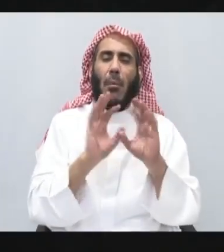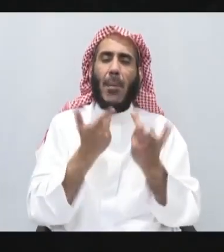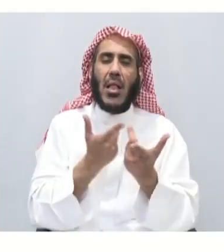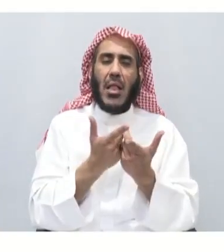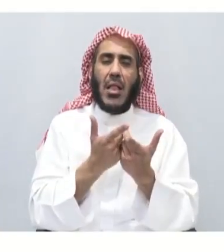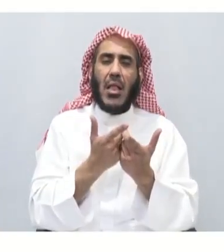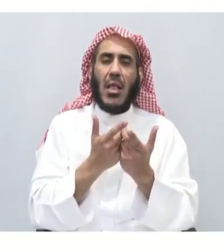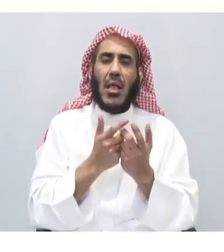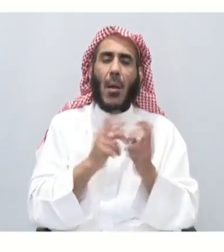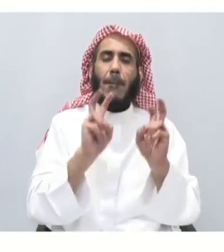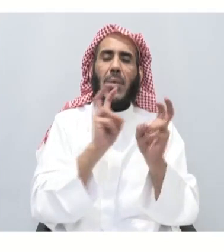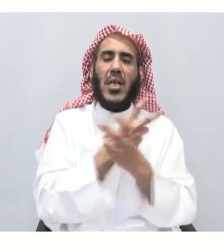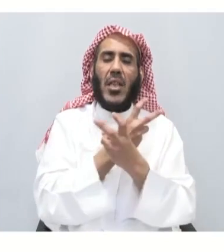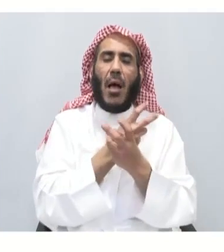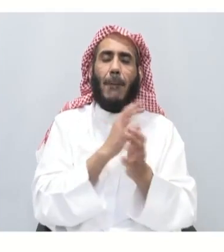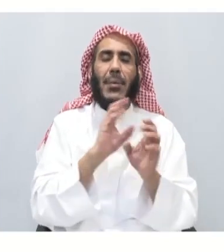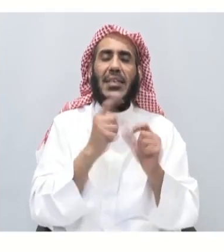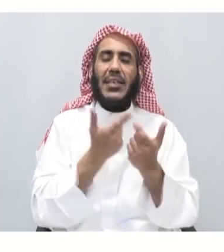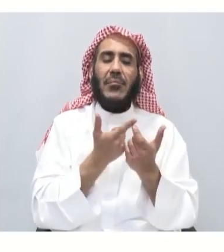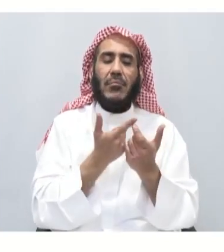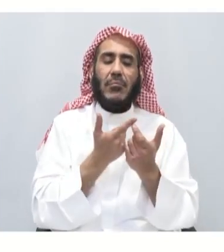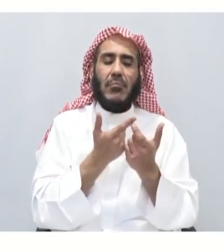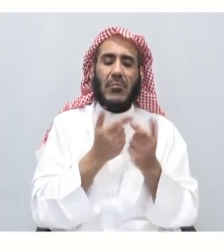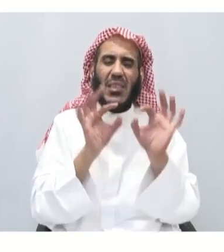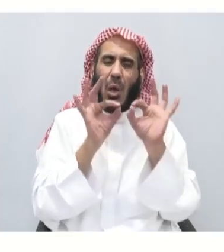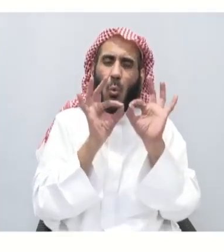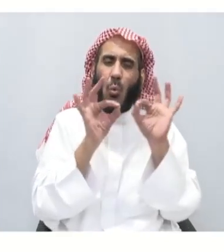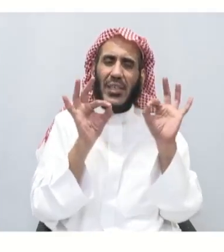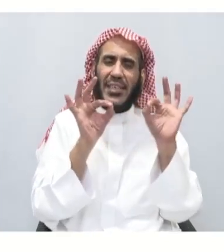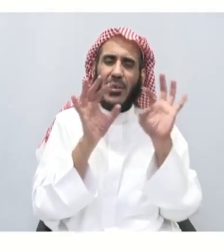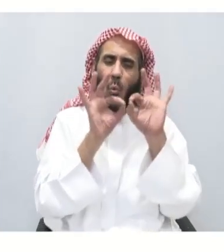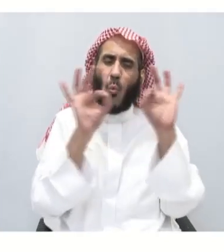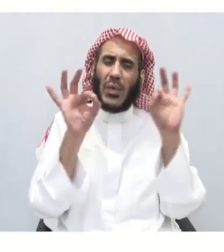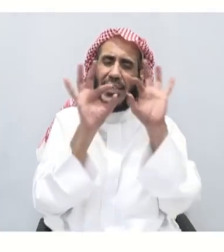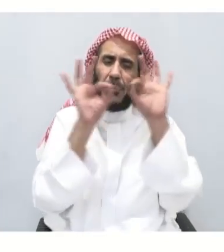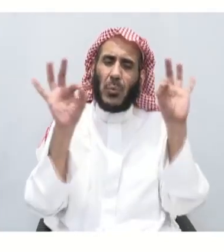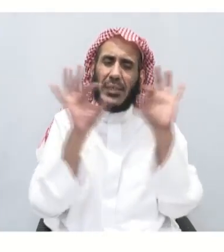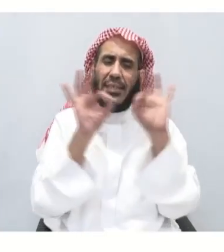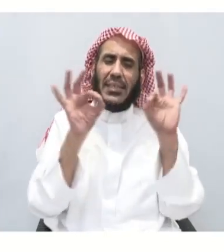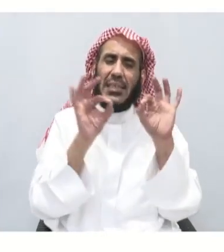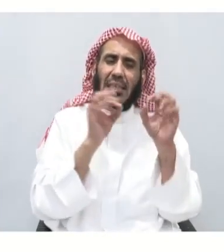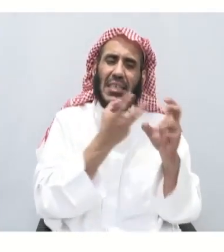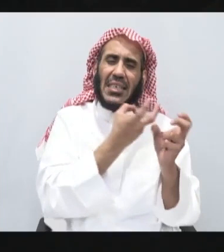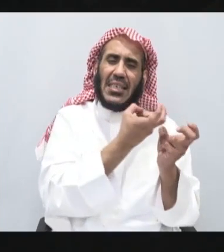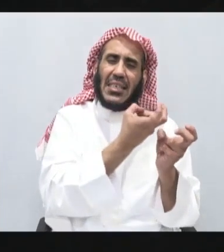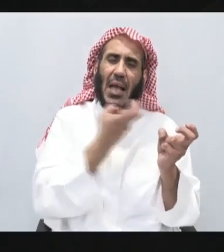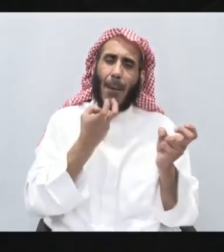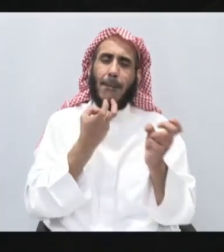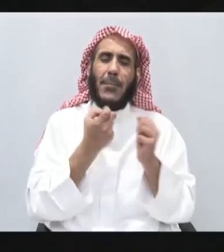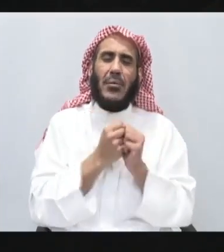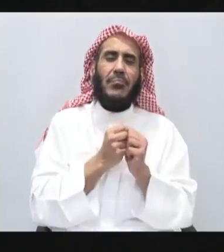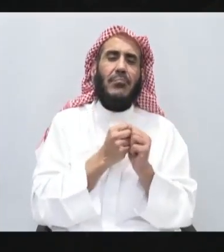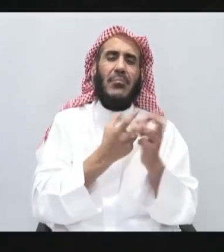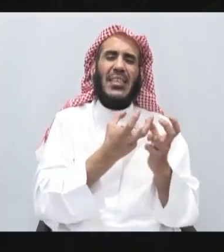بمن بالعظام عن طريق الوتر هي تقوم بسحب